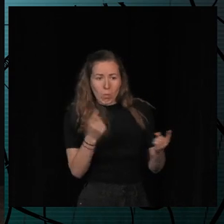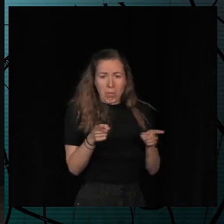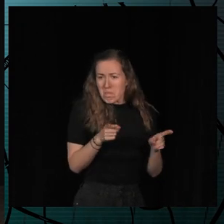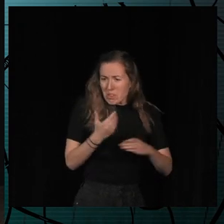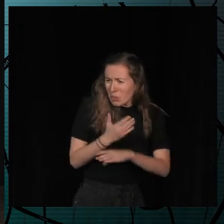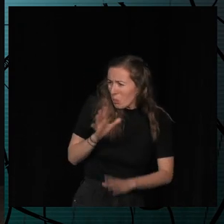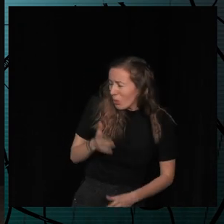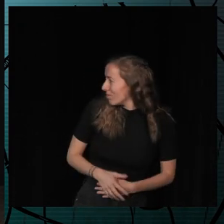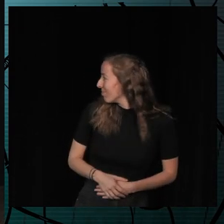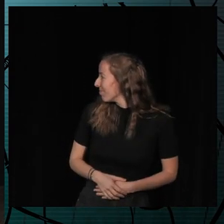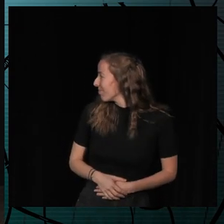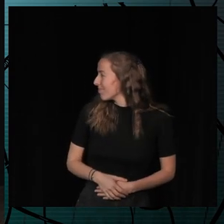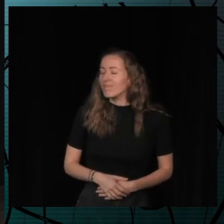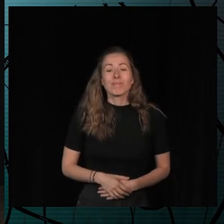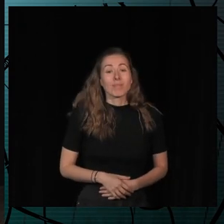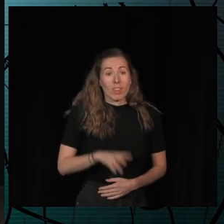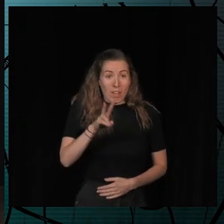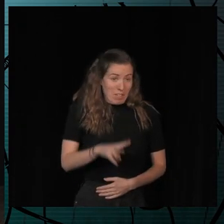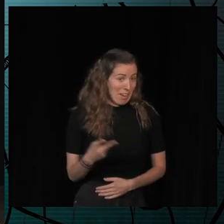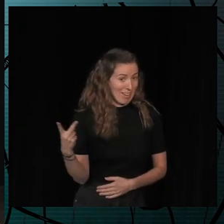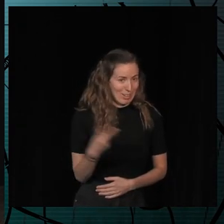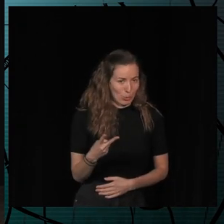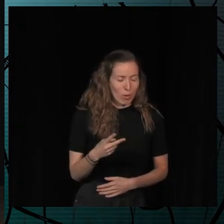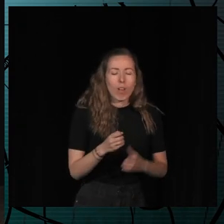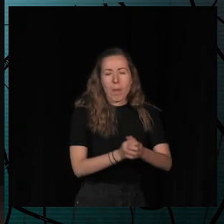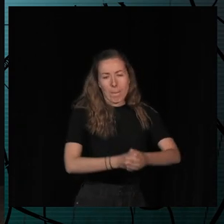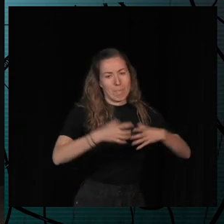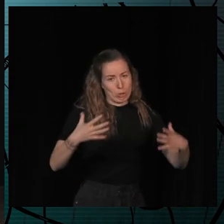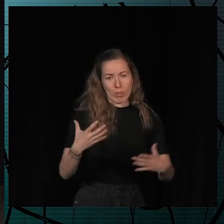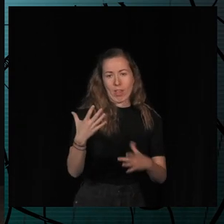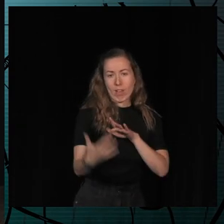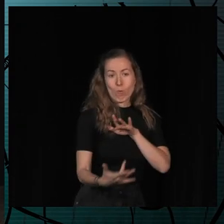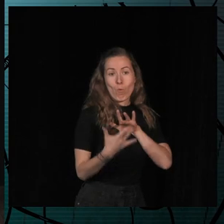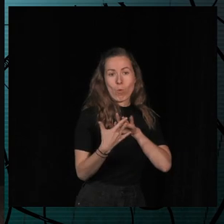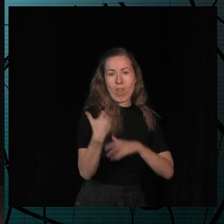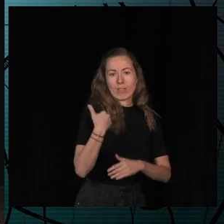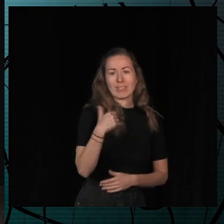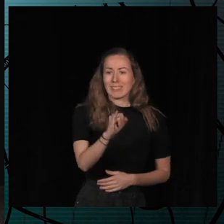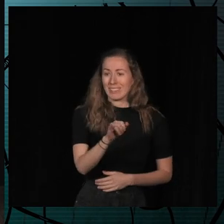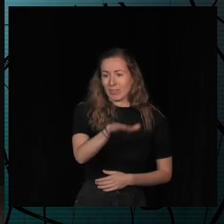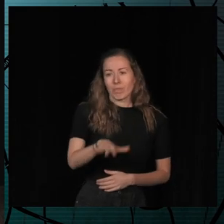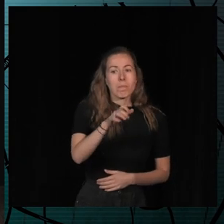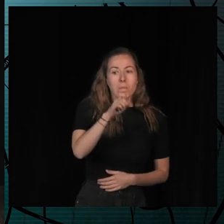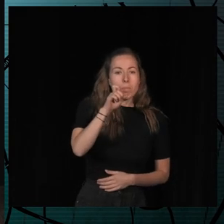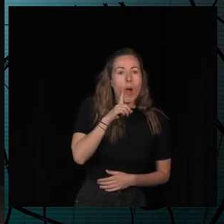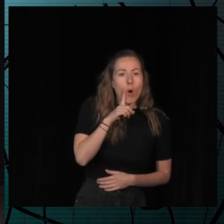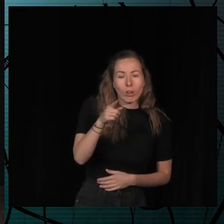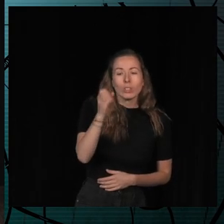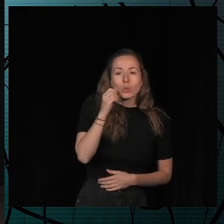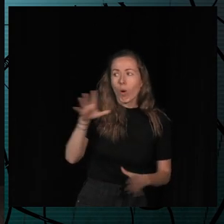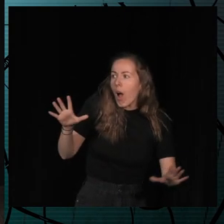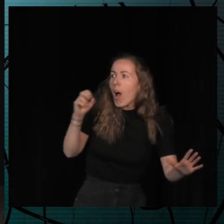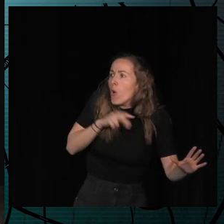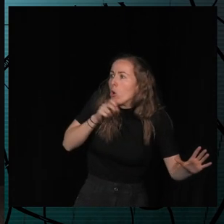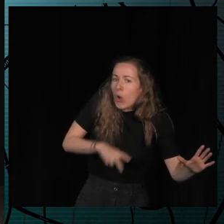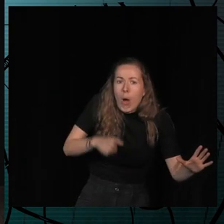euh les deux alors en majorité c'est les parents he qui me contactent c'est toujours très très très urgent au secours mon enfant va